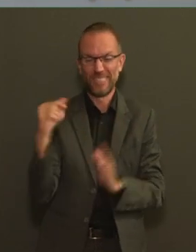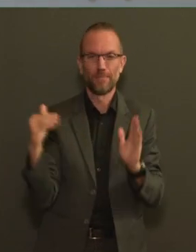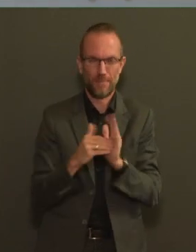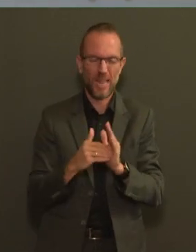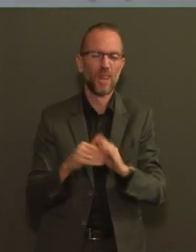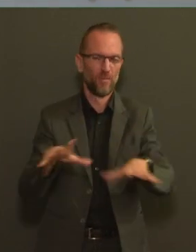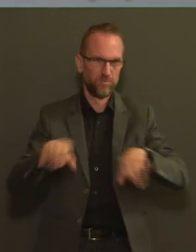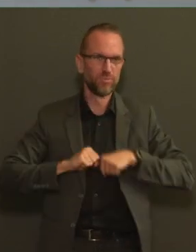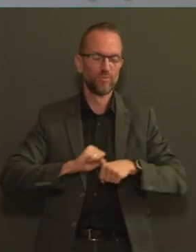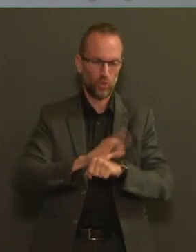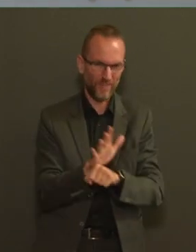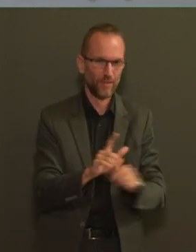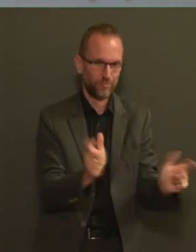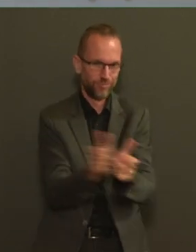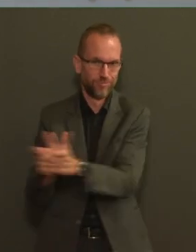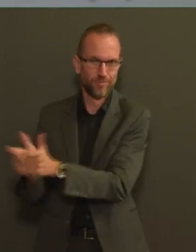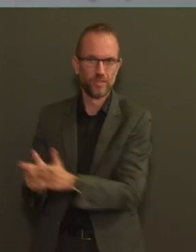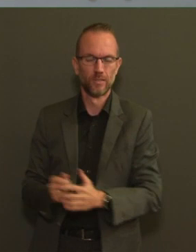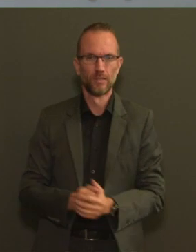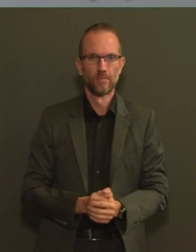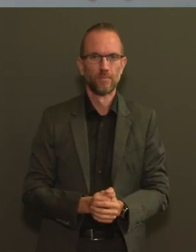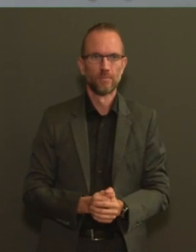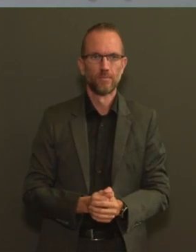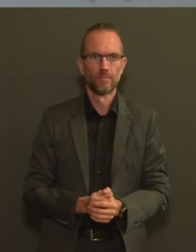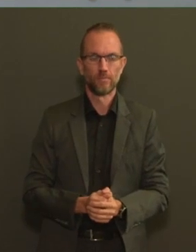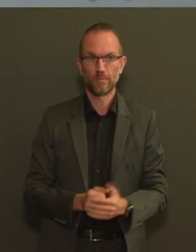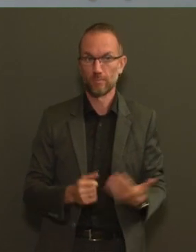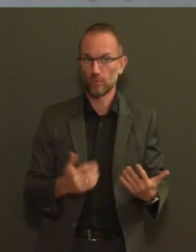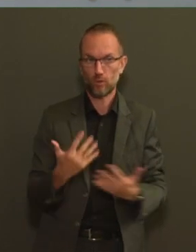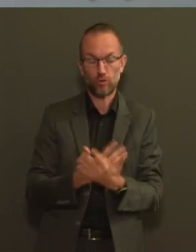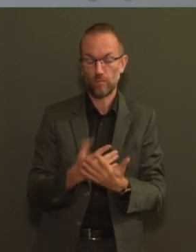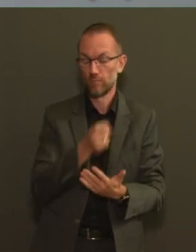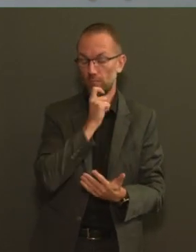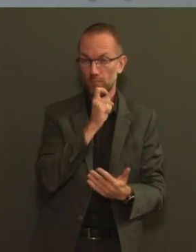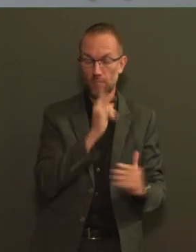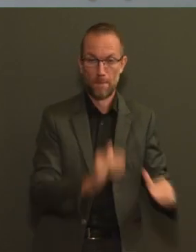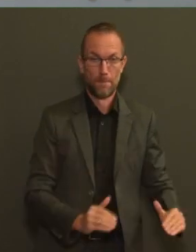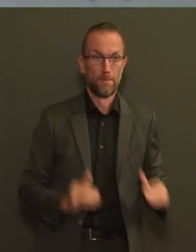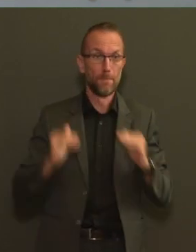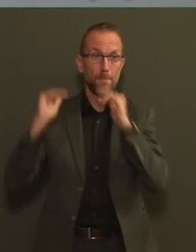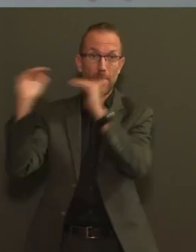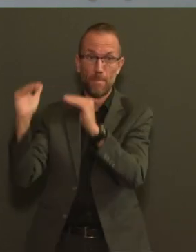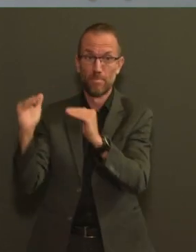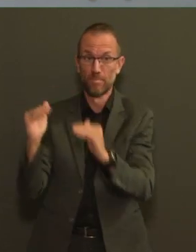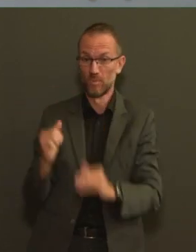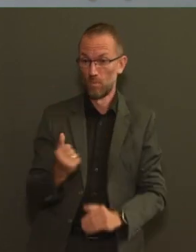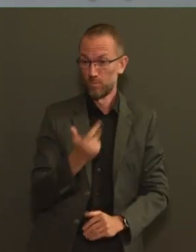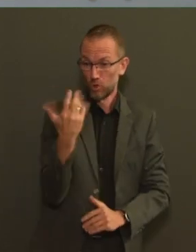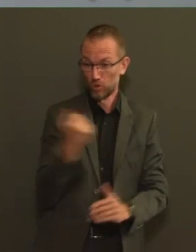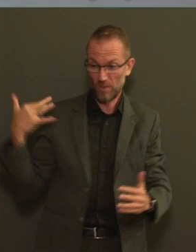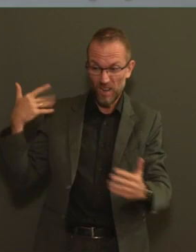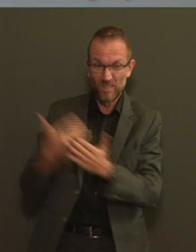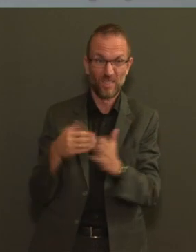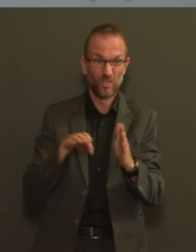positifs. Cette augmentation se présente, comme on vous le dit d'ailleurs depuis des semaines, dans tous les groupes d'âge, même